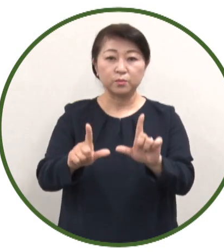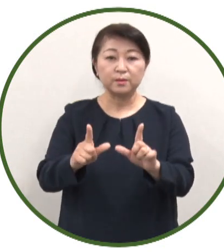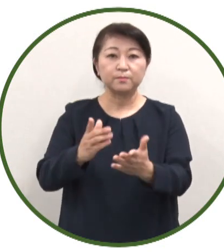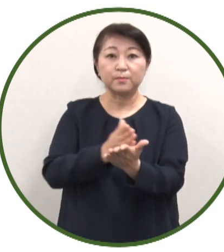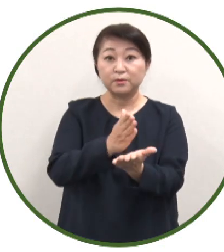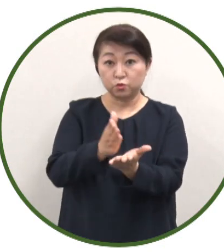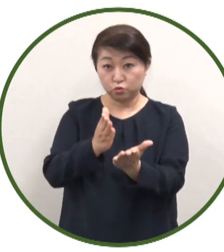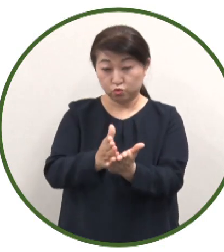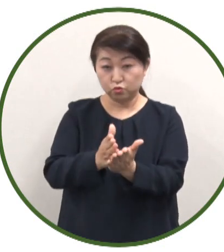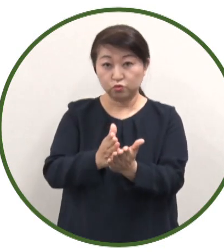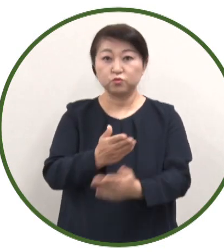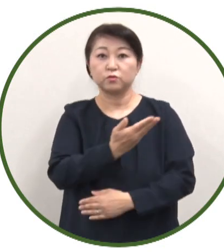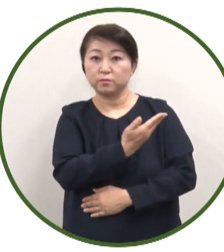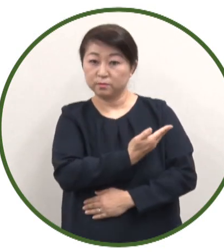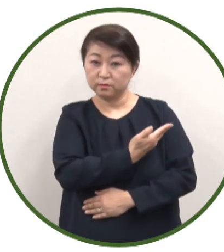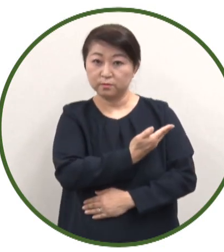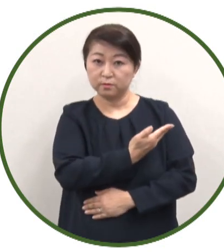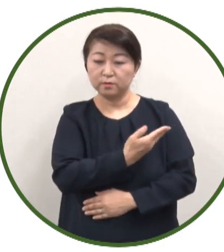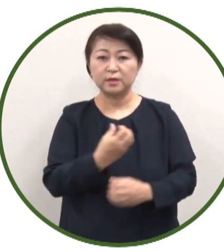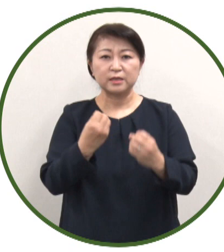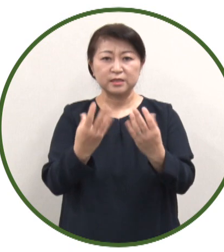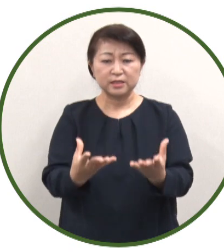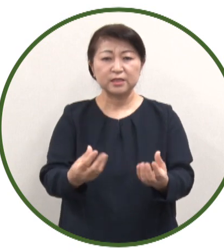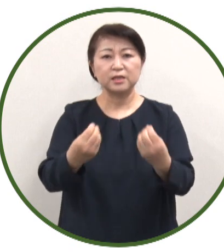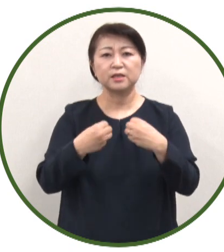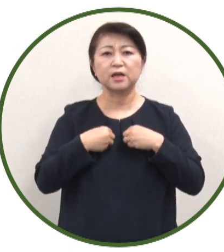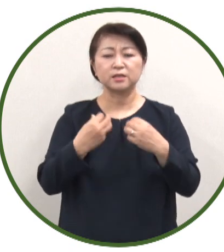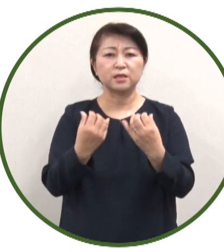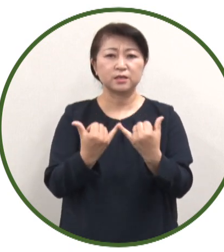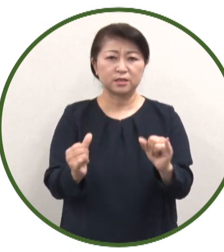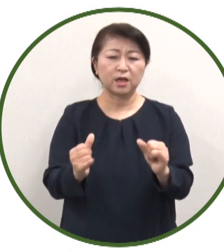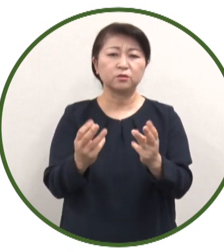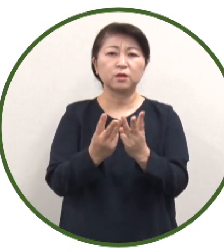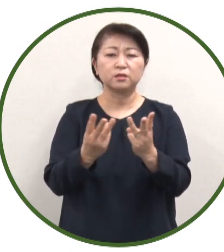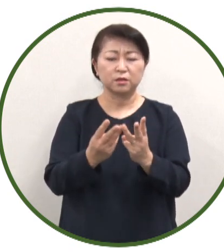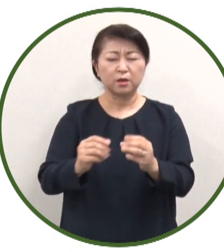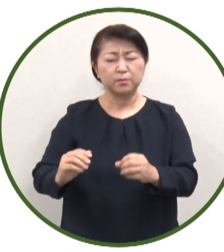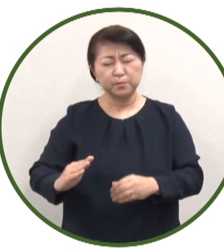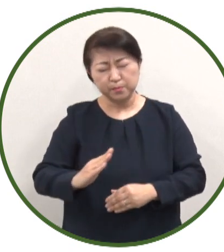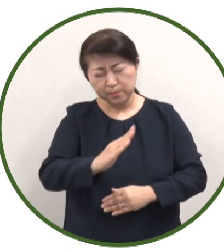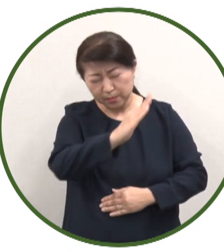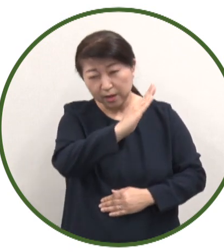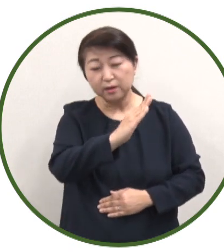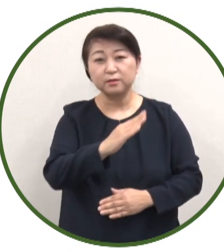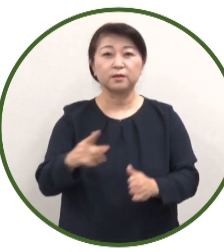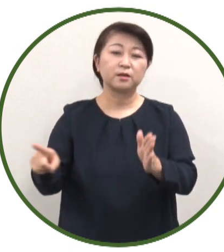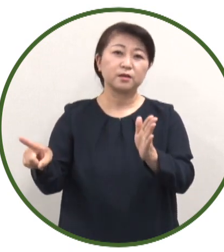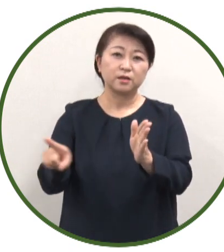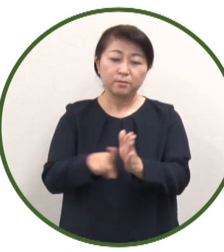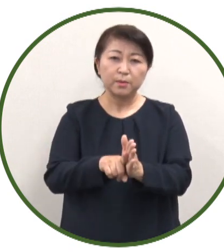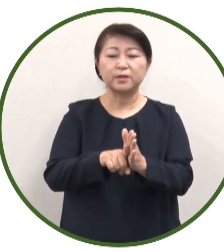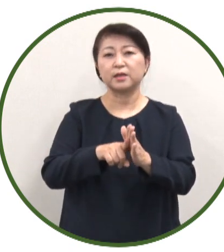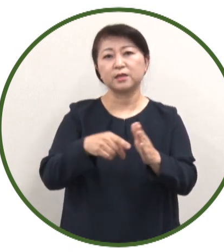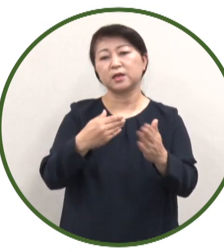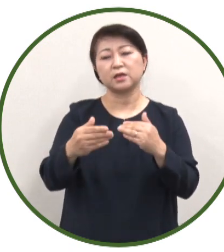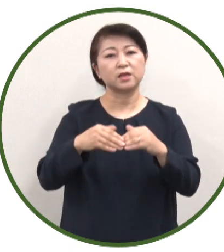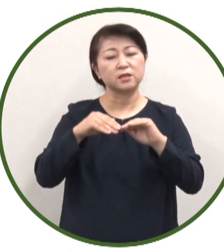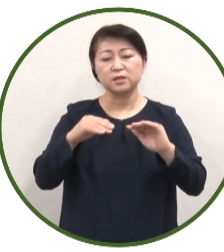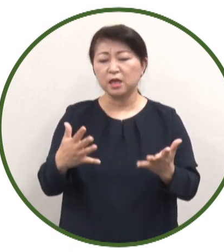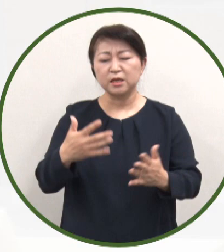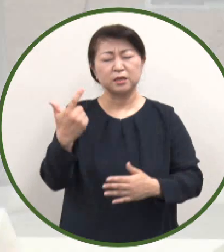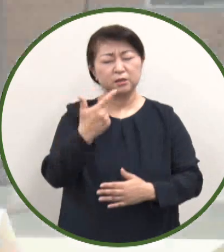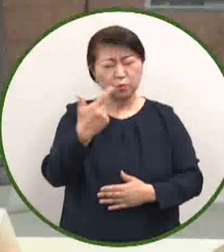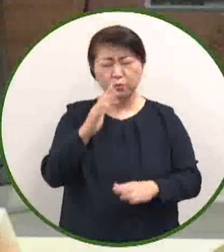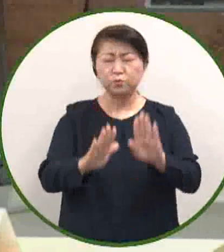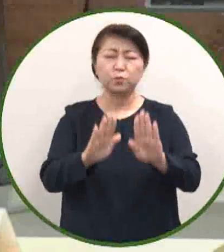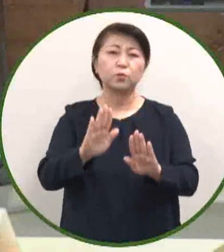ります。新規感染者数が急増を続けておりまして、これまでに経験したことのない大きな感染